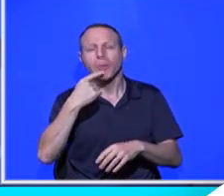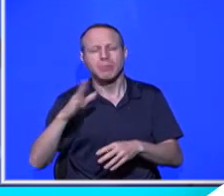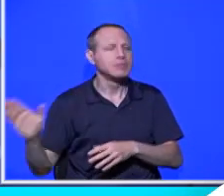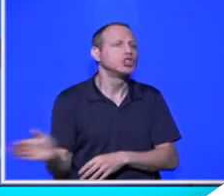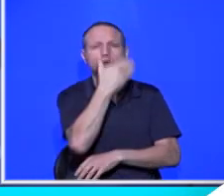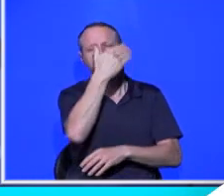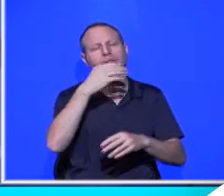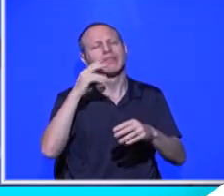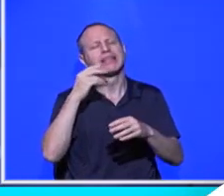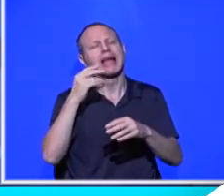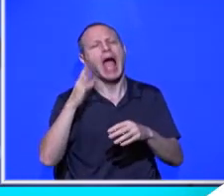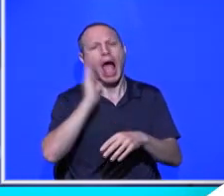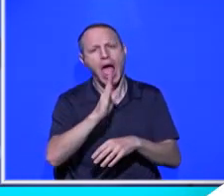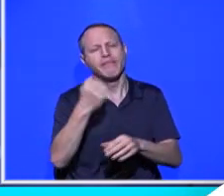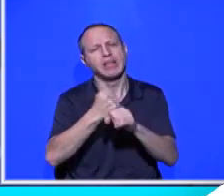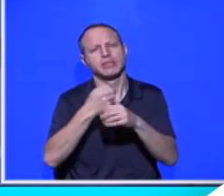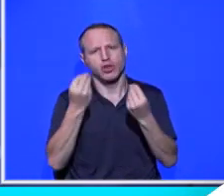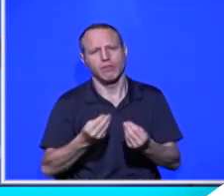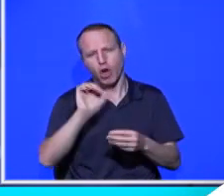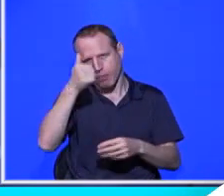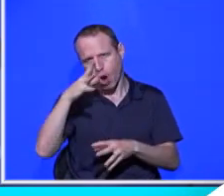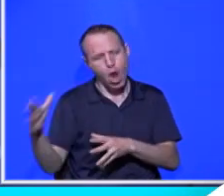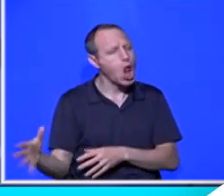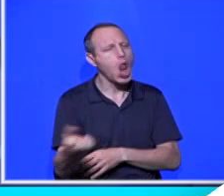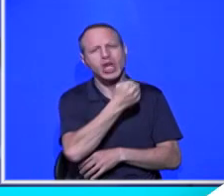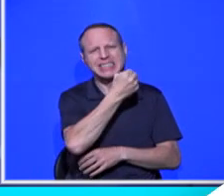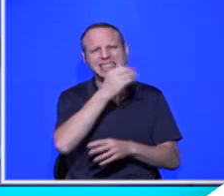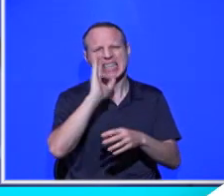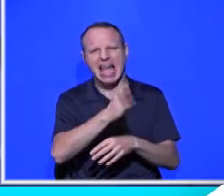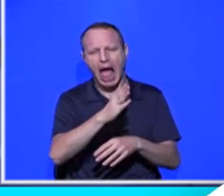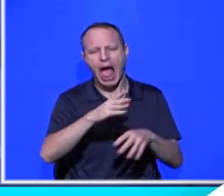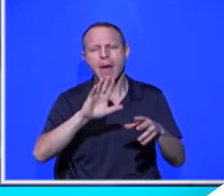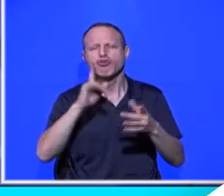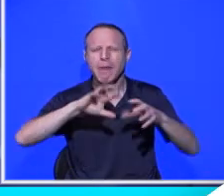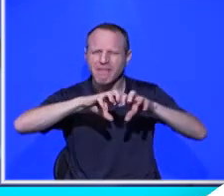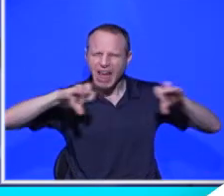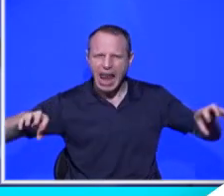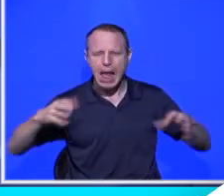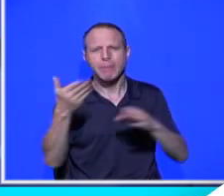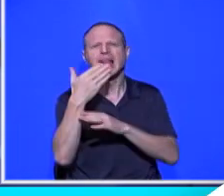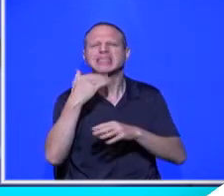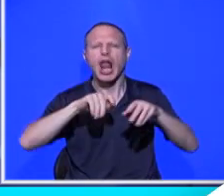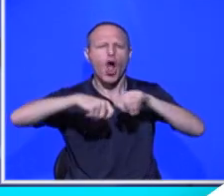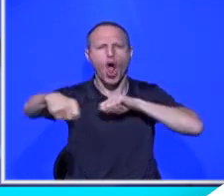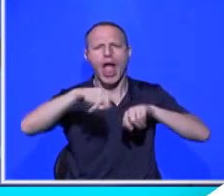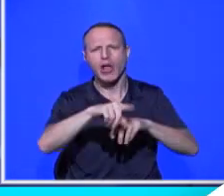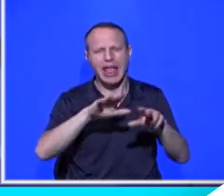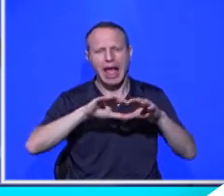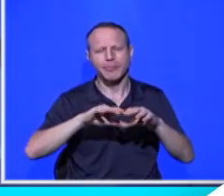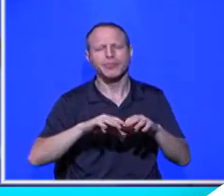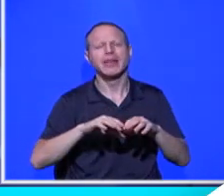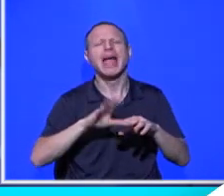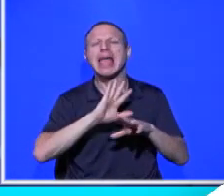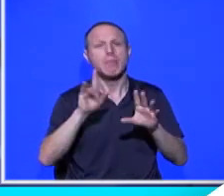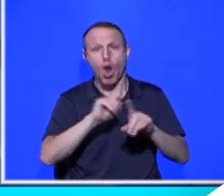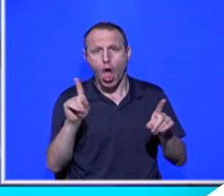כל צריך להוציא תרע את הבן אדם שמפלג את מדינת ישראל, קורע אותה לגזרים. אחרת אין סיכוי לאף אחד. כל זמן שהוא